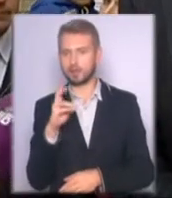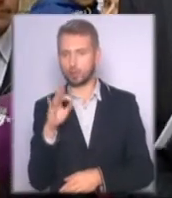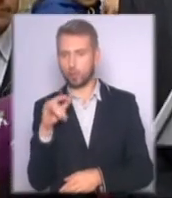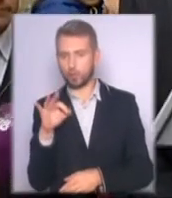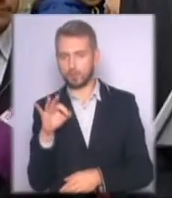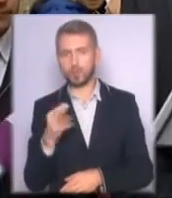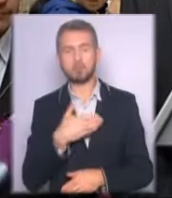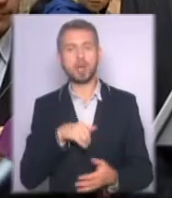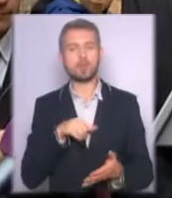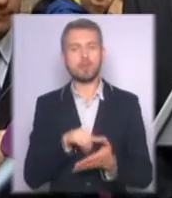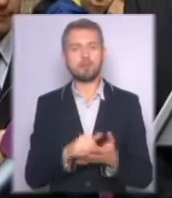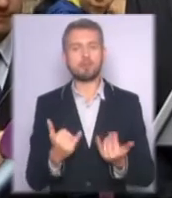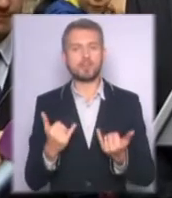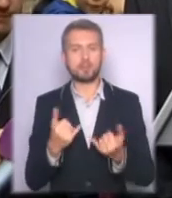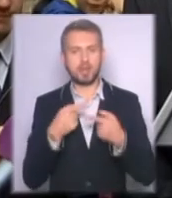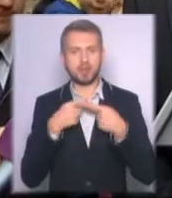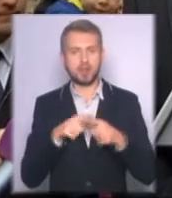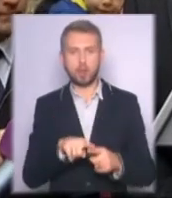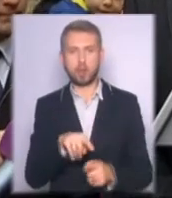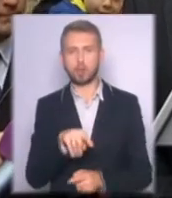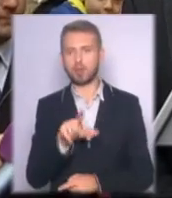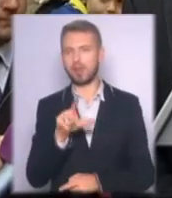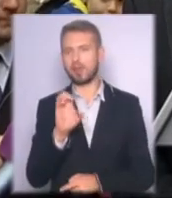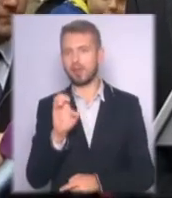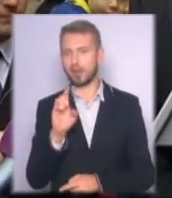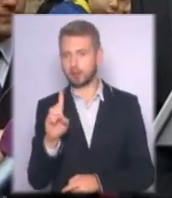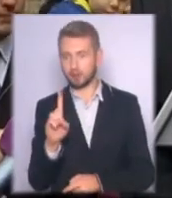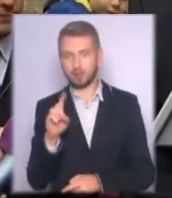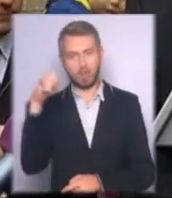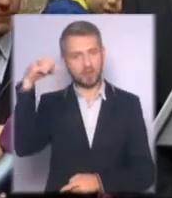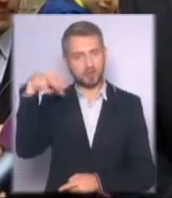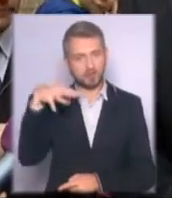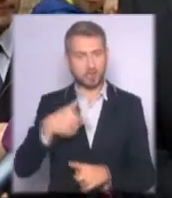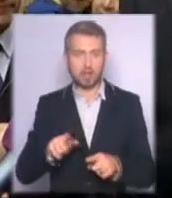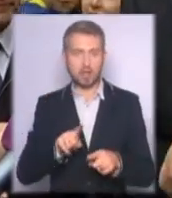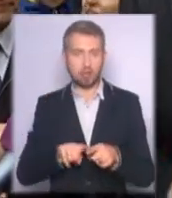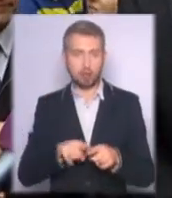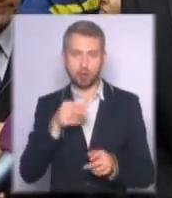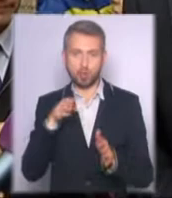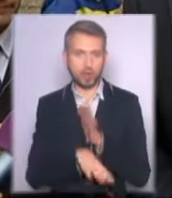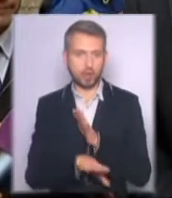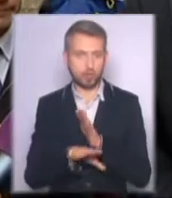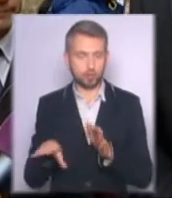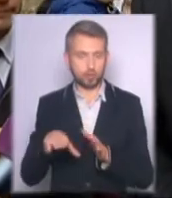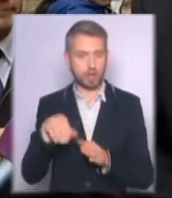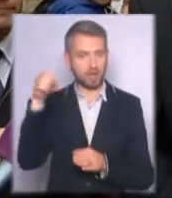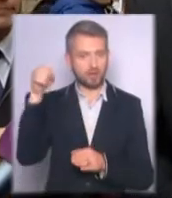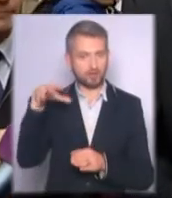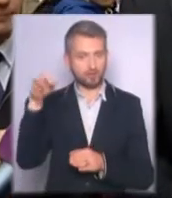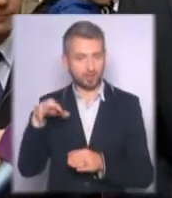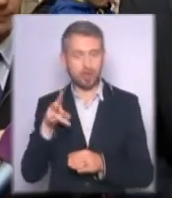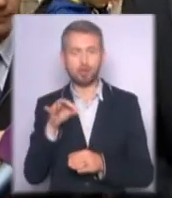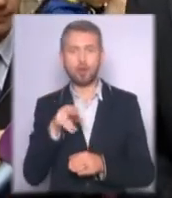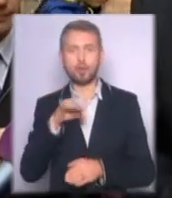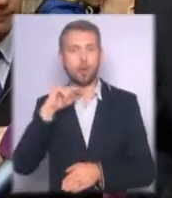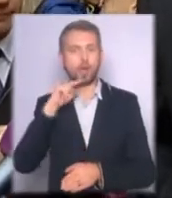устанавливаем современные технологии LED-освещения, которые по своей эффективности не уступают освещению, но по